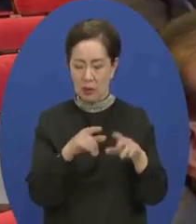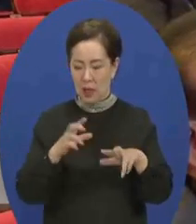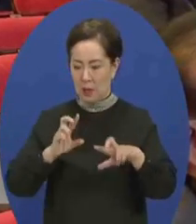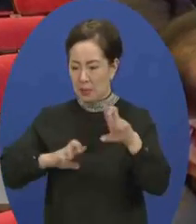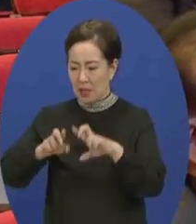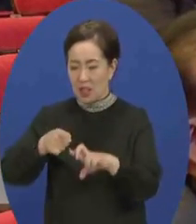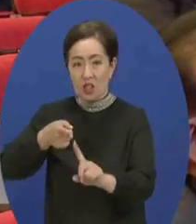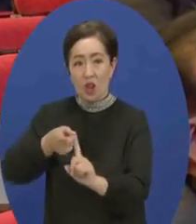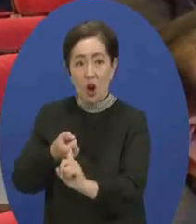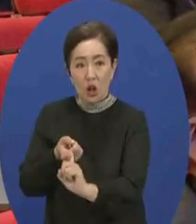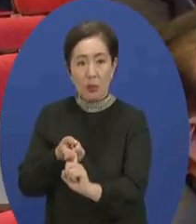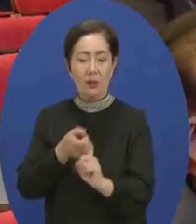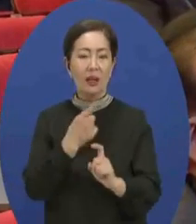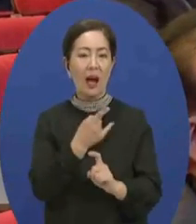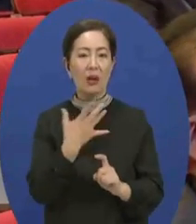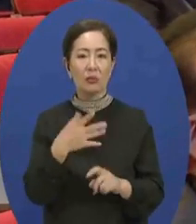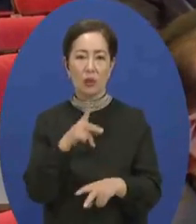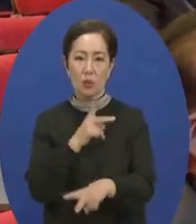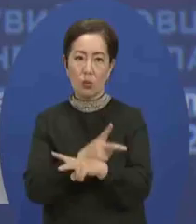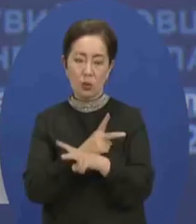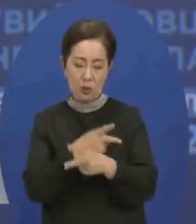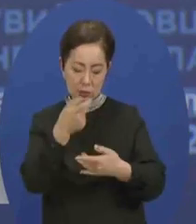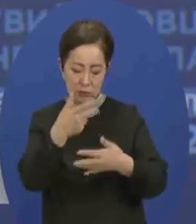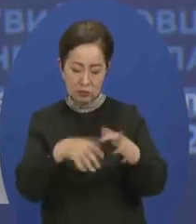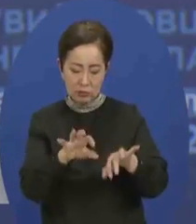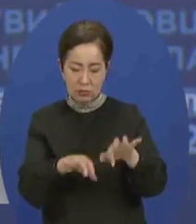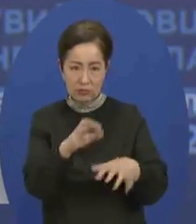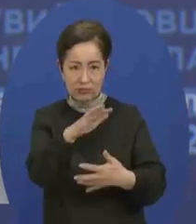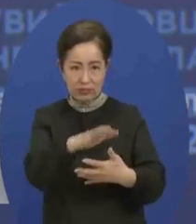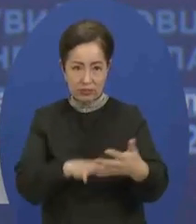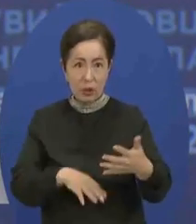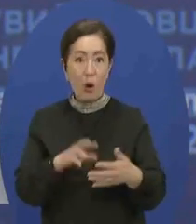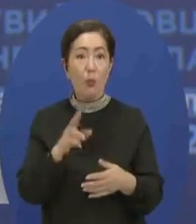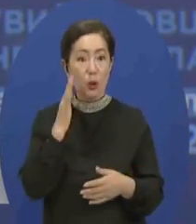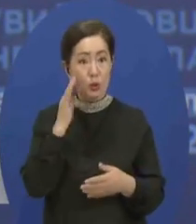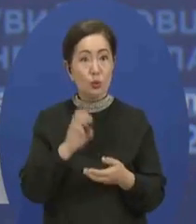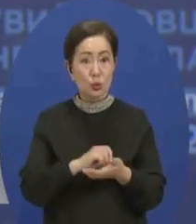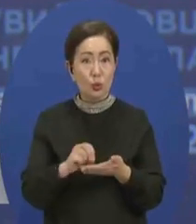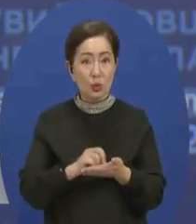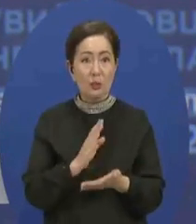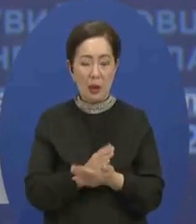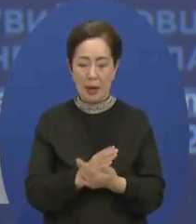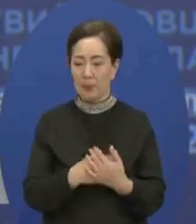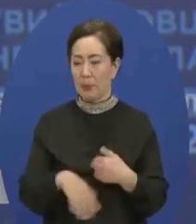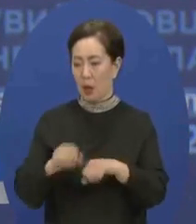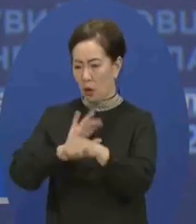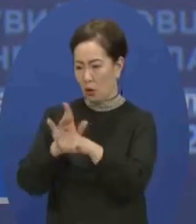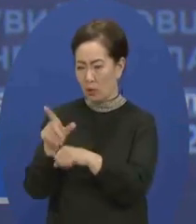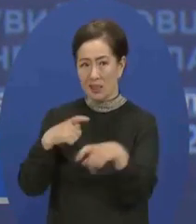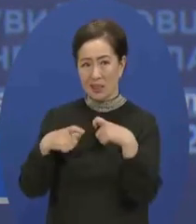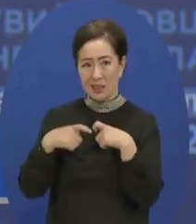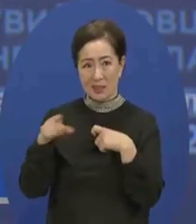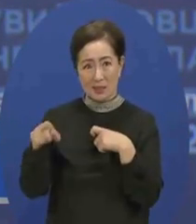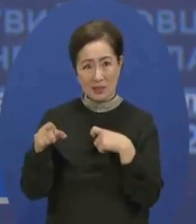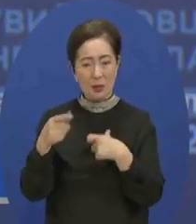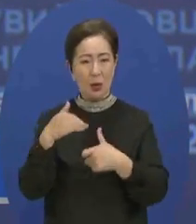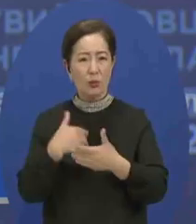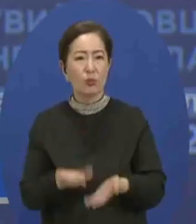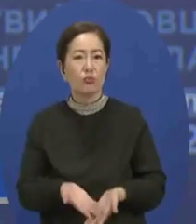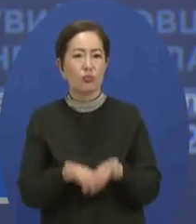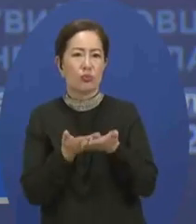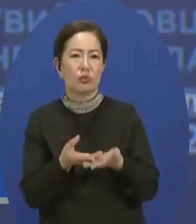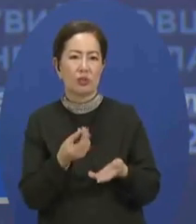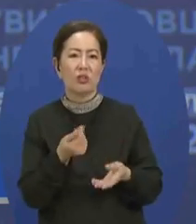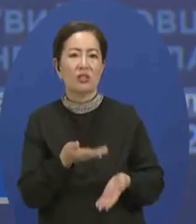хуулийн төслийг боловсруулж эхэлсэн байна. Сар тахлын үеийн эдийн засгийн сэргийлэх бодлогод хөрөнгө оруулалтыг дэмжиж улс орны хөгжилд түлхэц